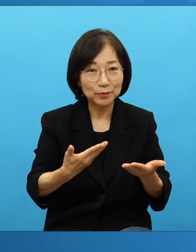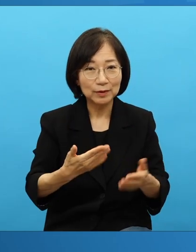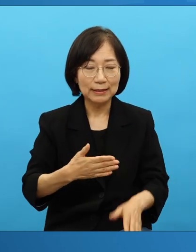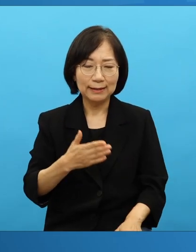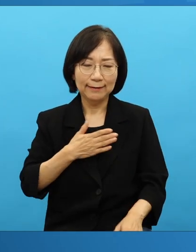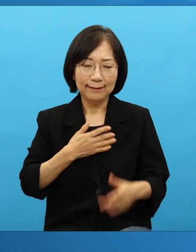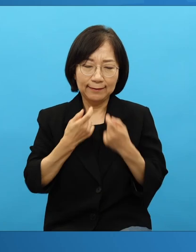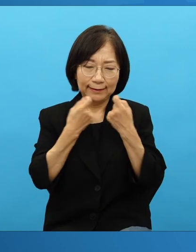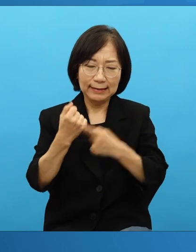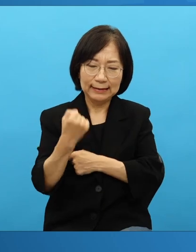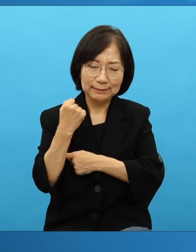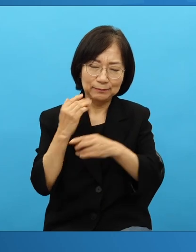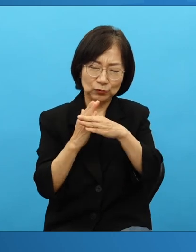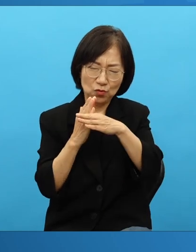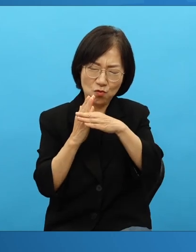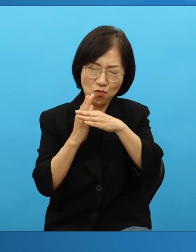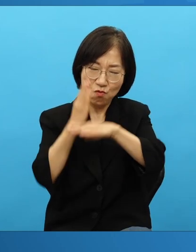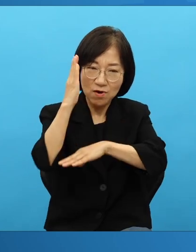응답을 주신 거예요.